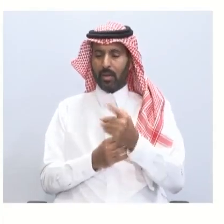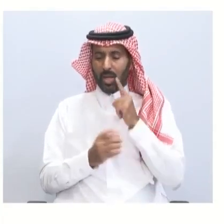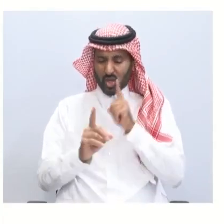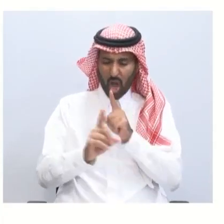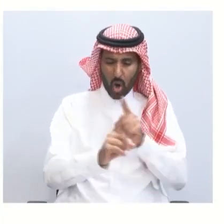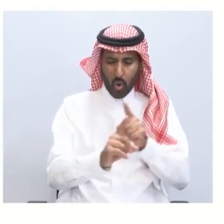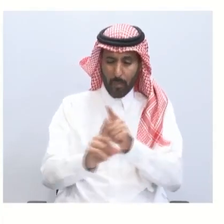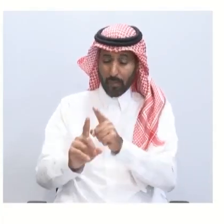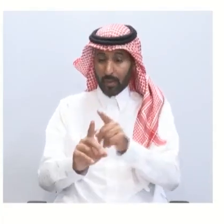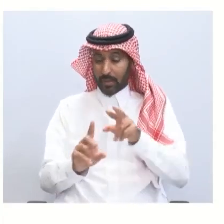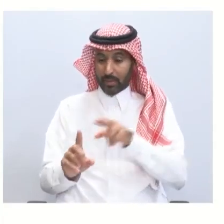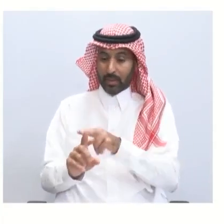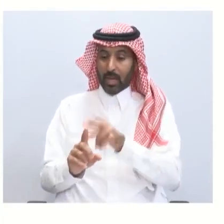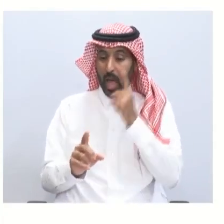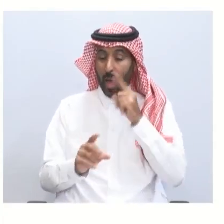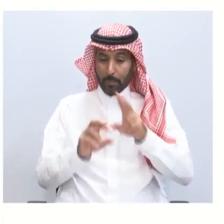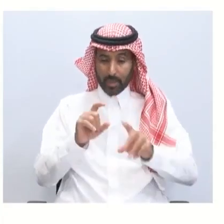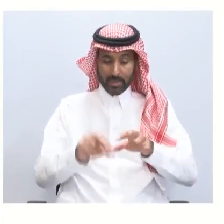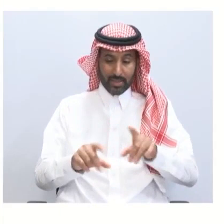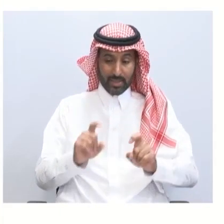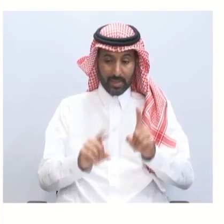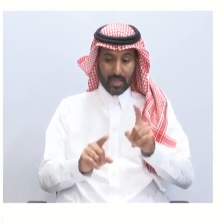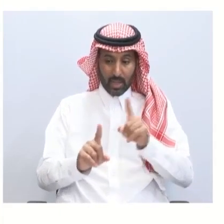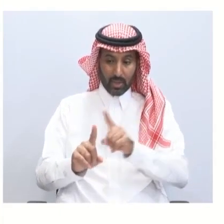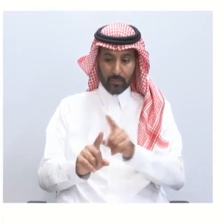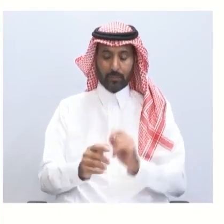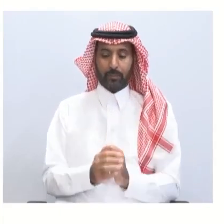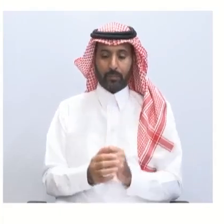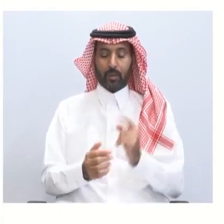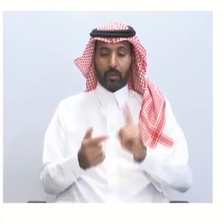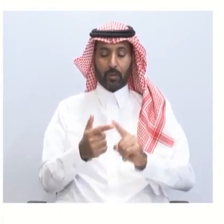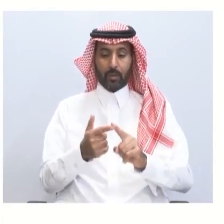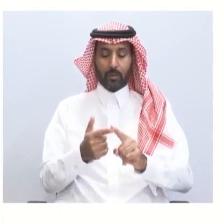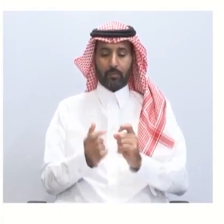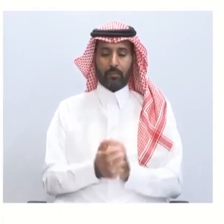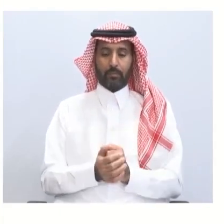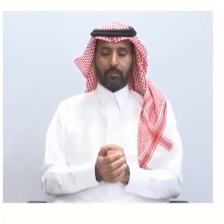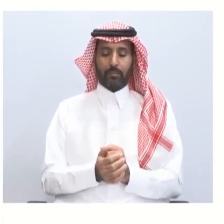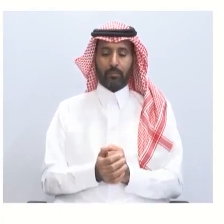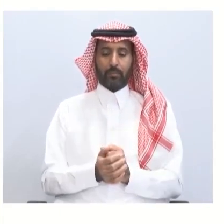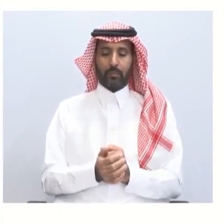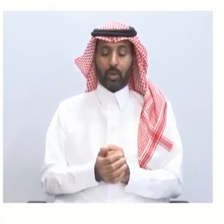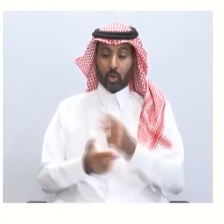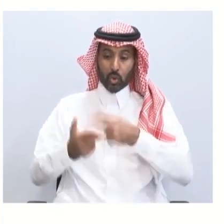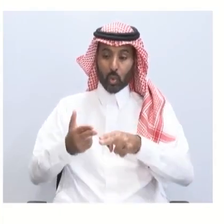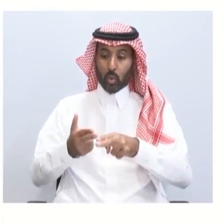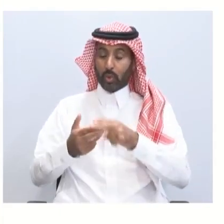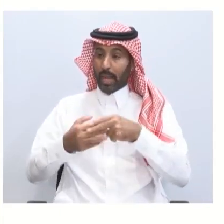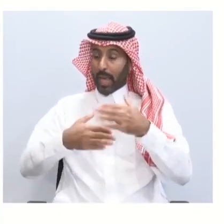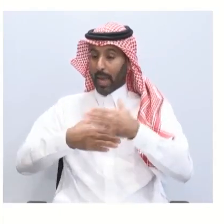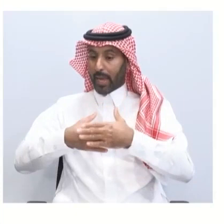التعقب عبر الانترنت كذلك من مفاهيم شروط